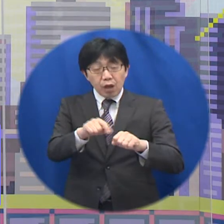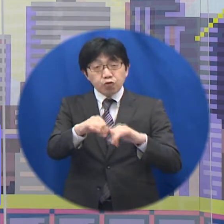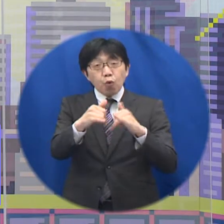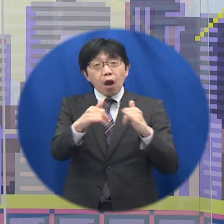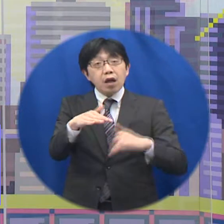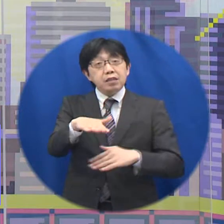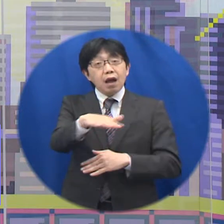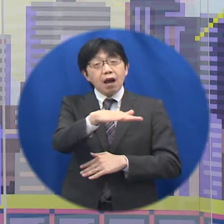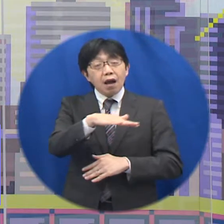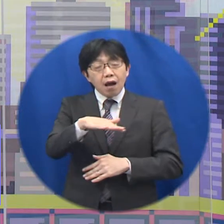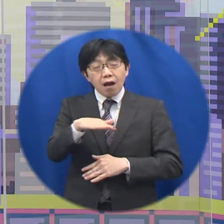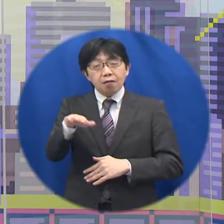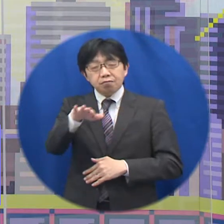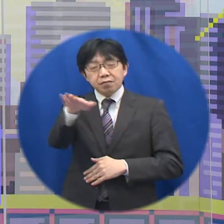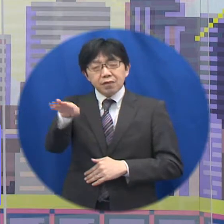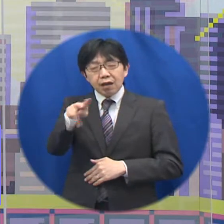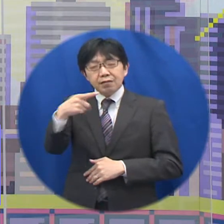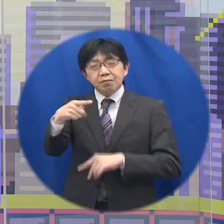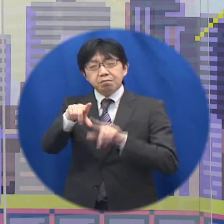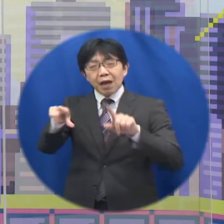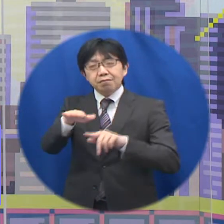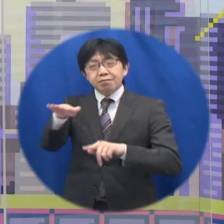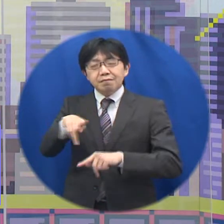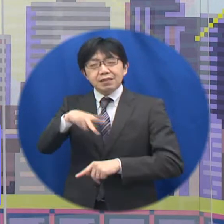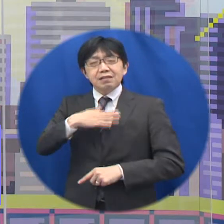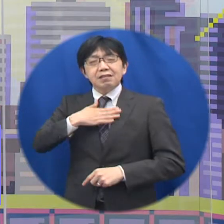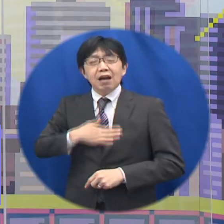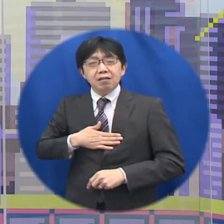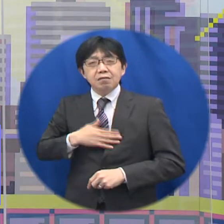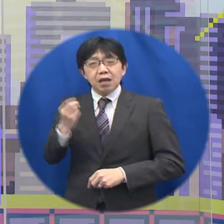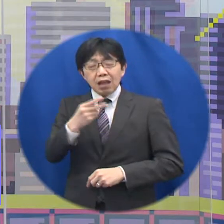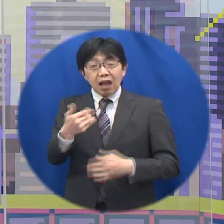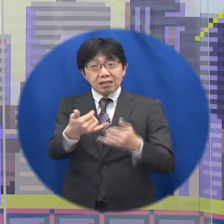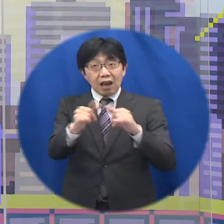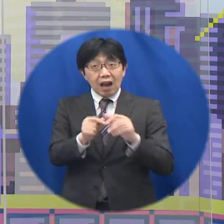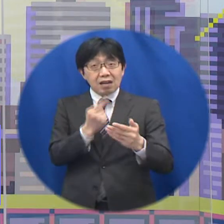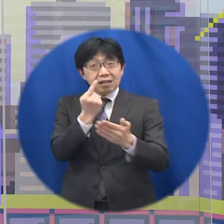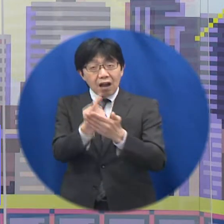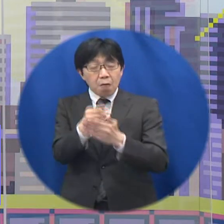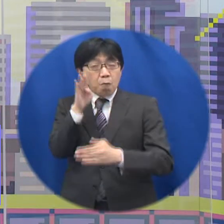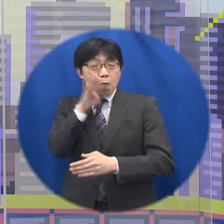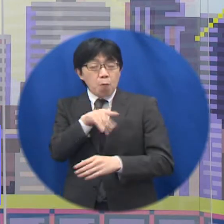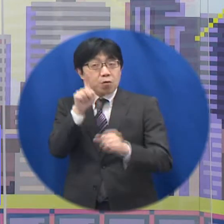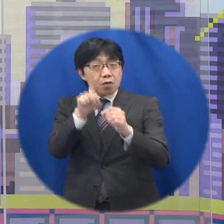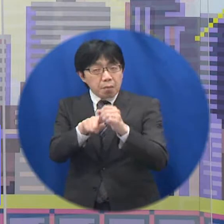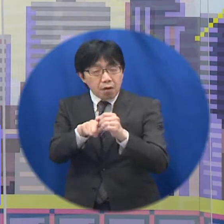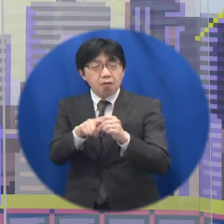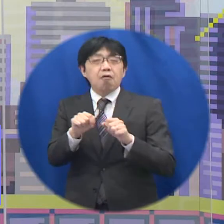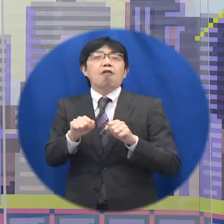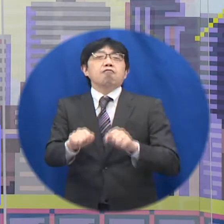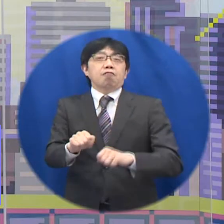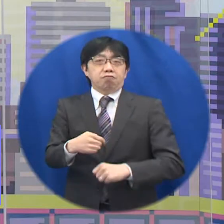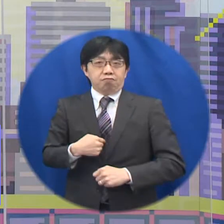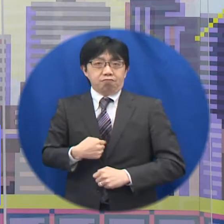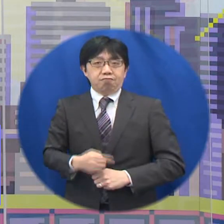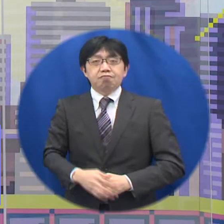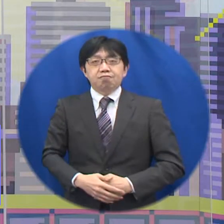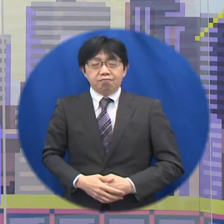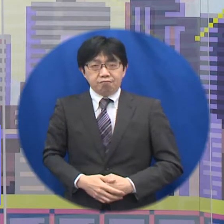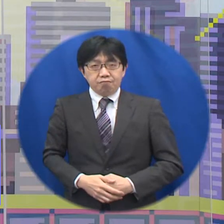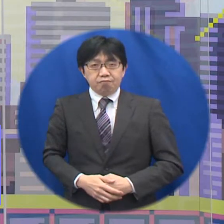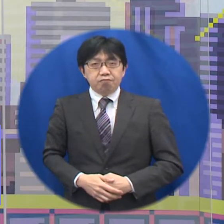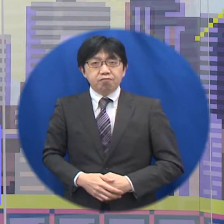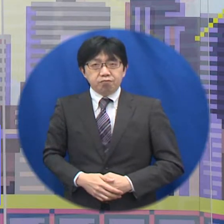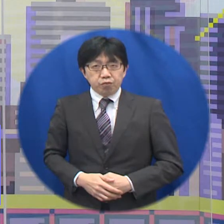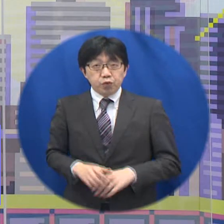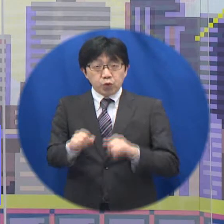ある方への理解を深め、社会参加を促進することを目的として取り組んでいます。 はい、 障害